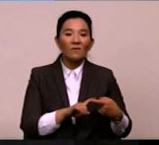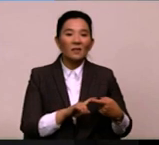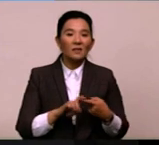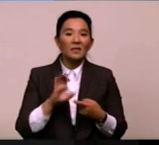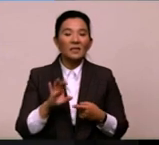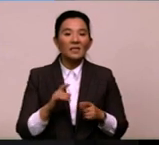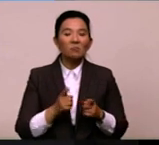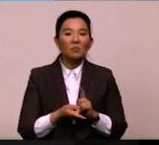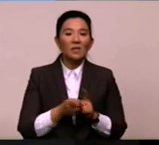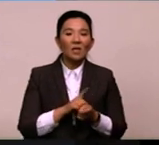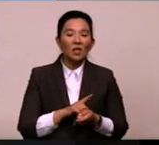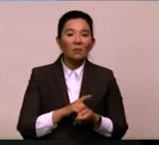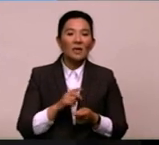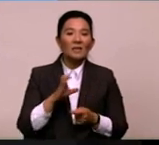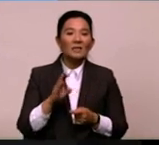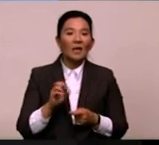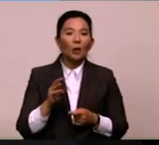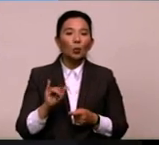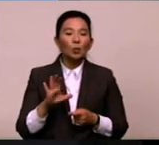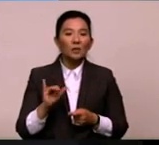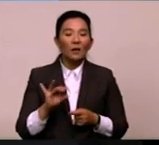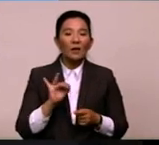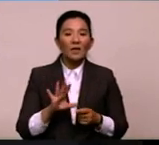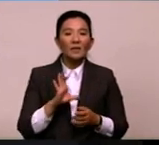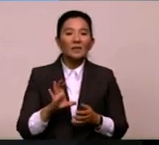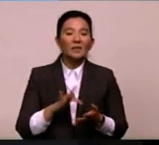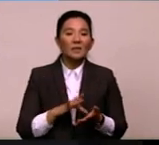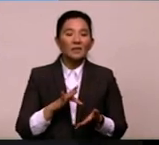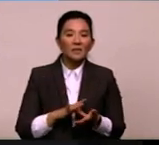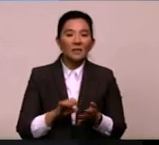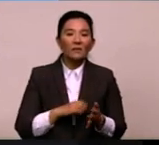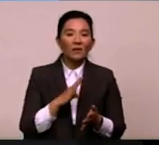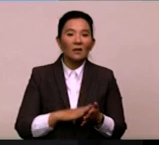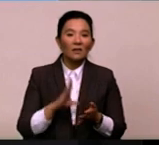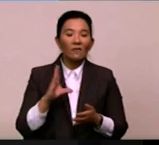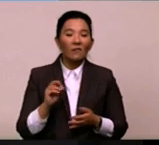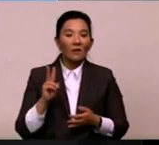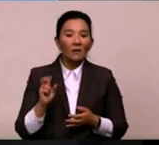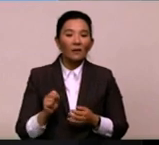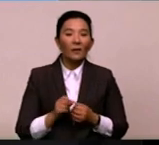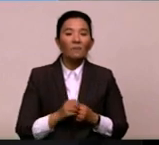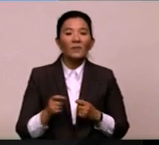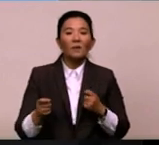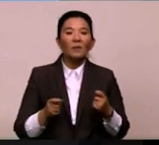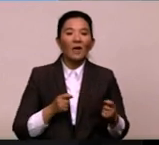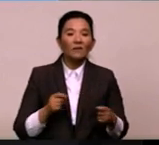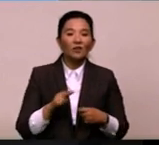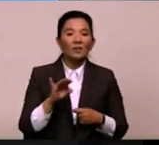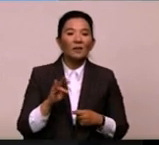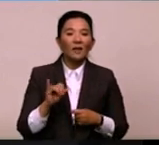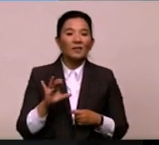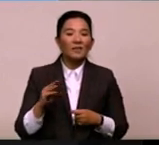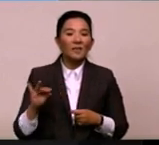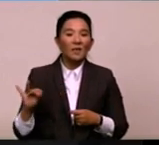изменением статуса Бухарский эмират. И к середине XIX века правящей династии